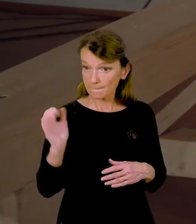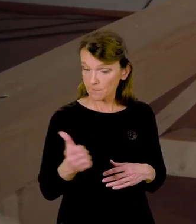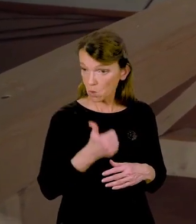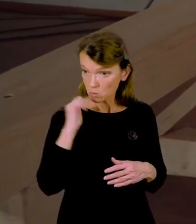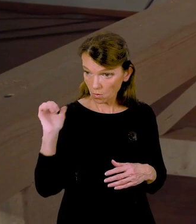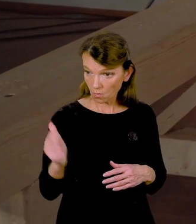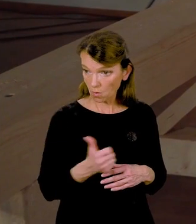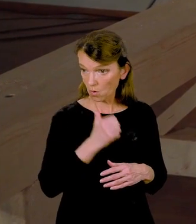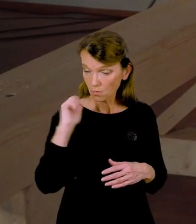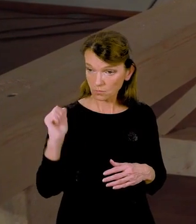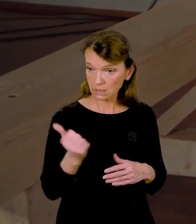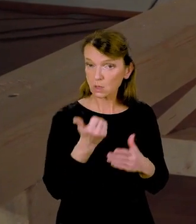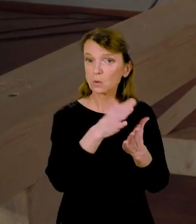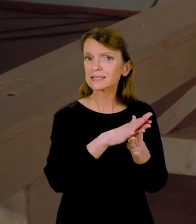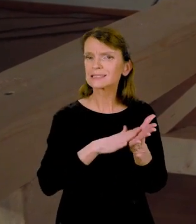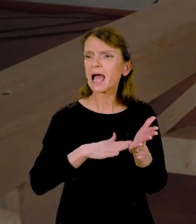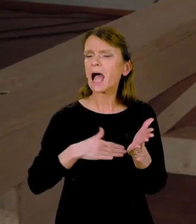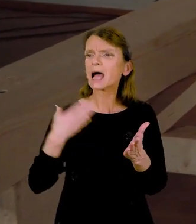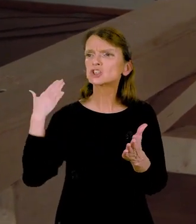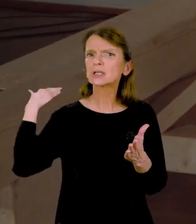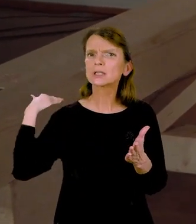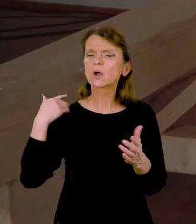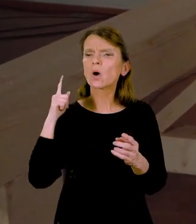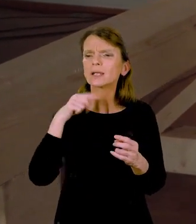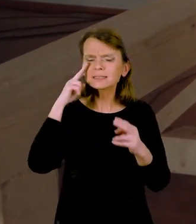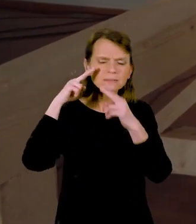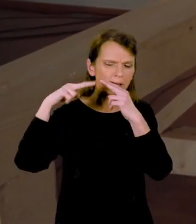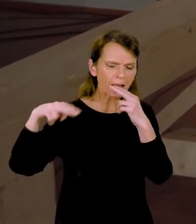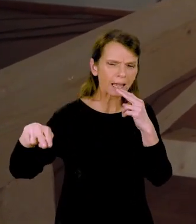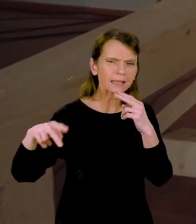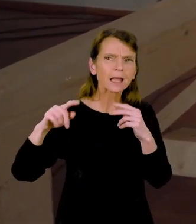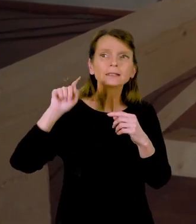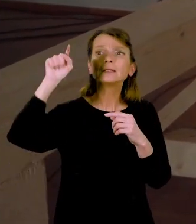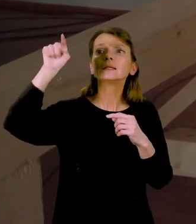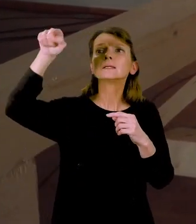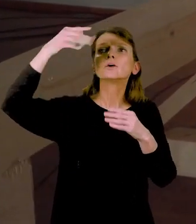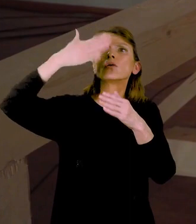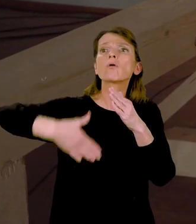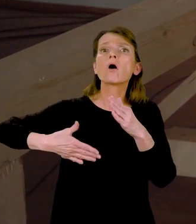Ponovitev začetkov in spregledanih koncev.